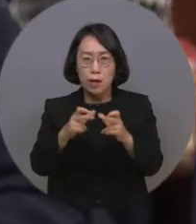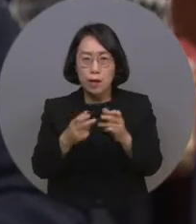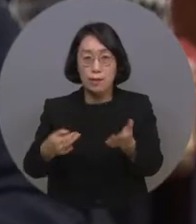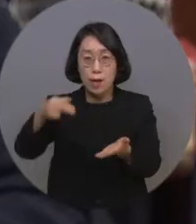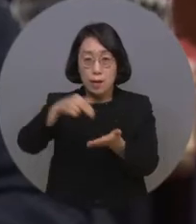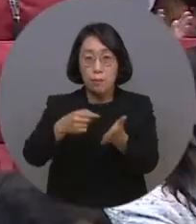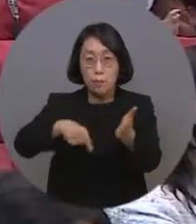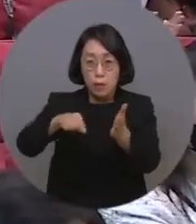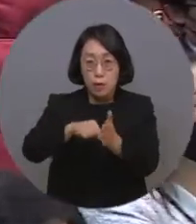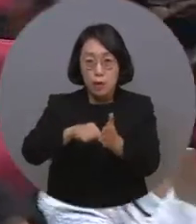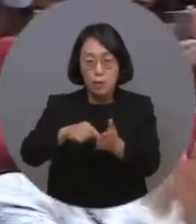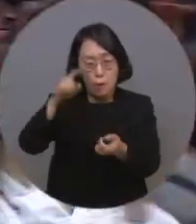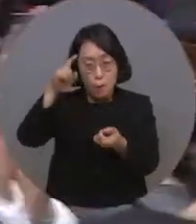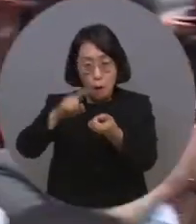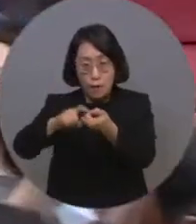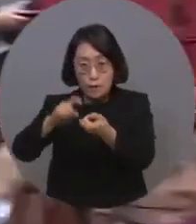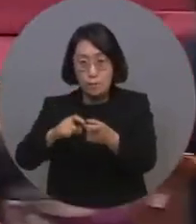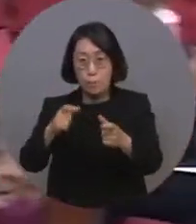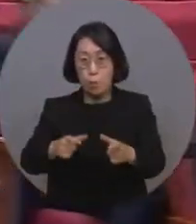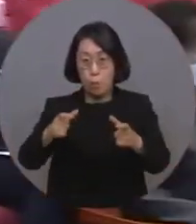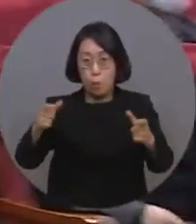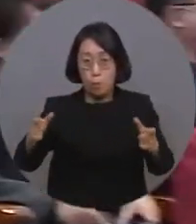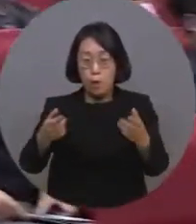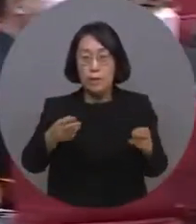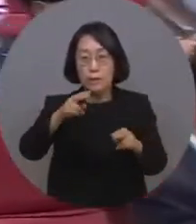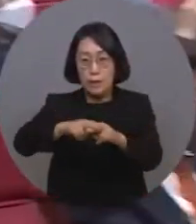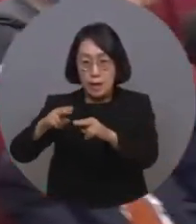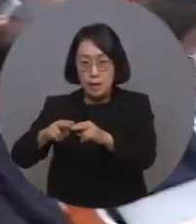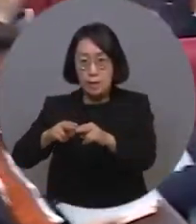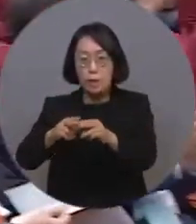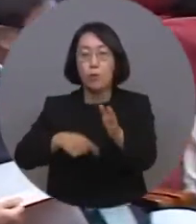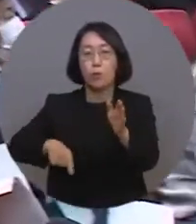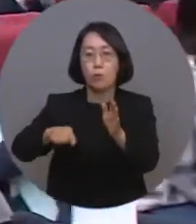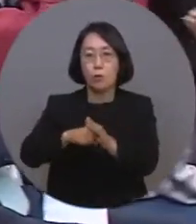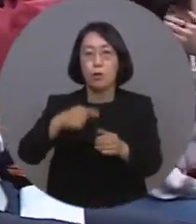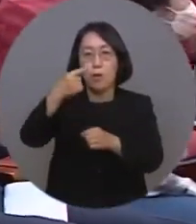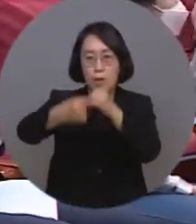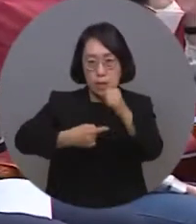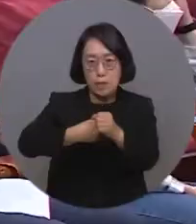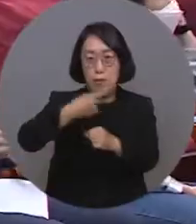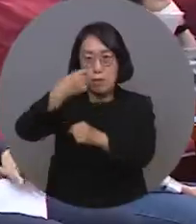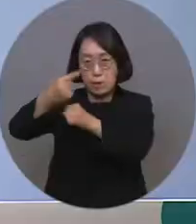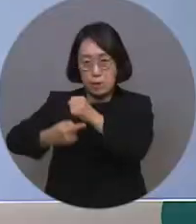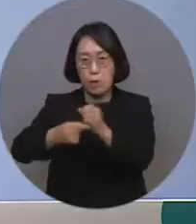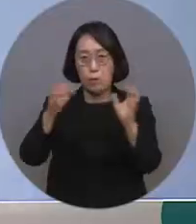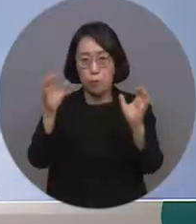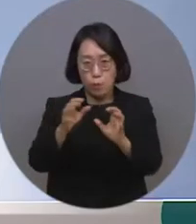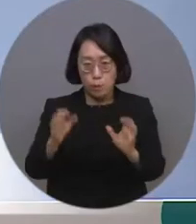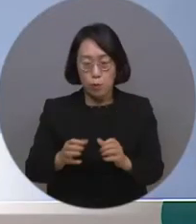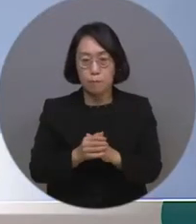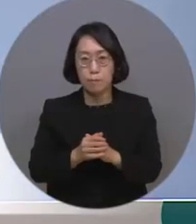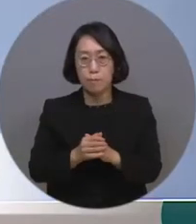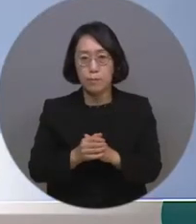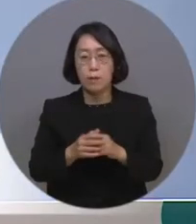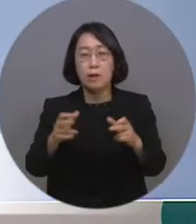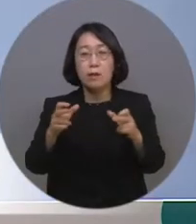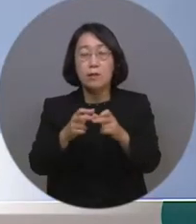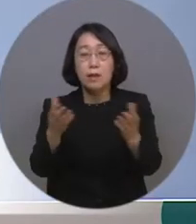위한 국민적 관심 확대와 일자리 창출을 강조하는 자기로 매년 개최되고 있습니다. 장애인